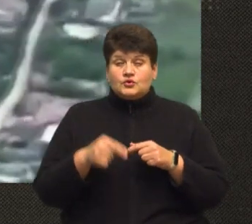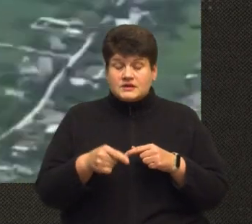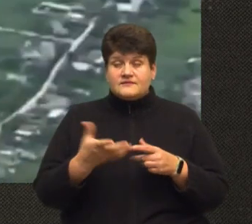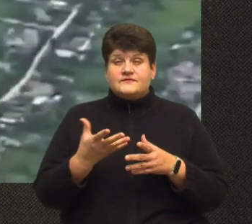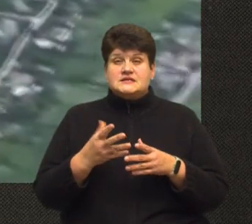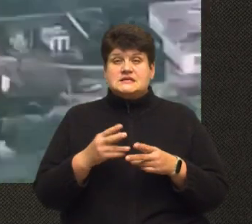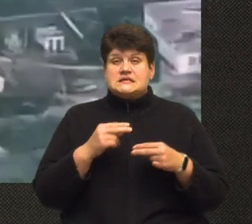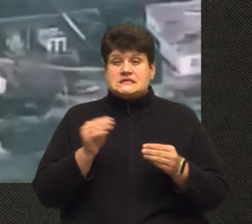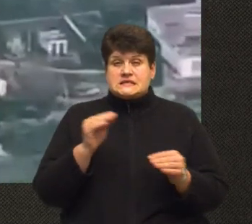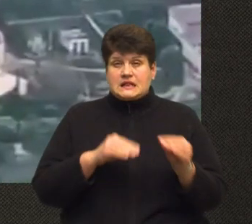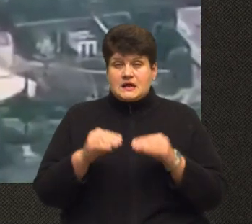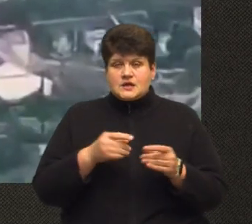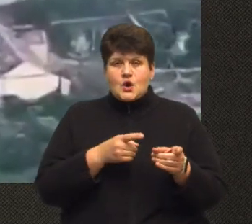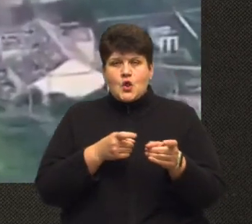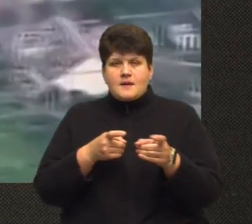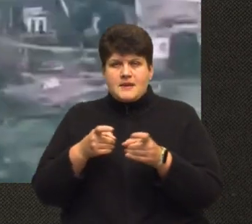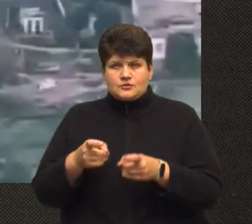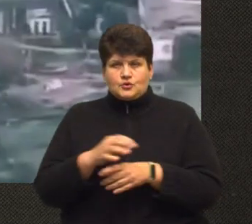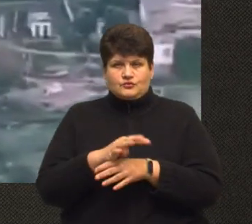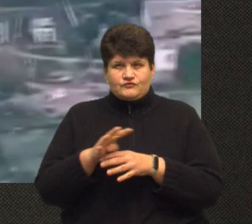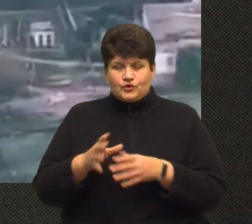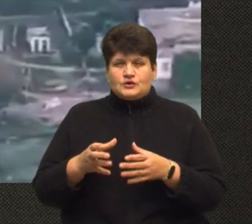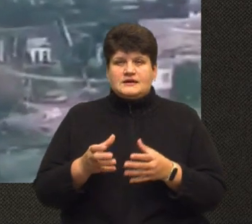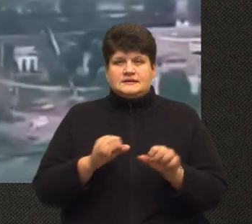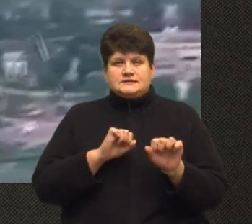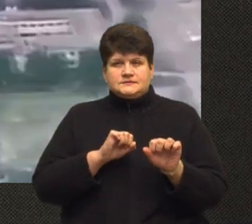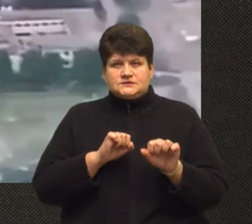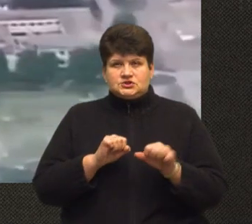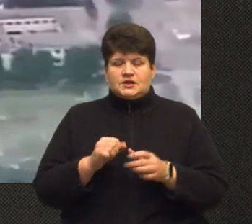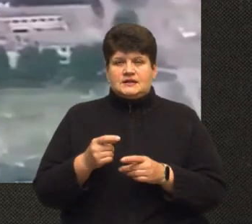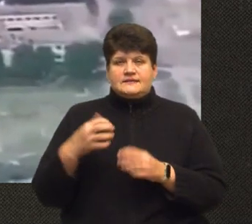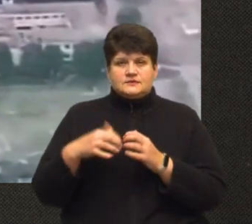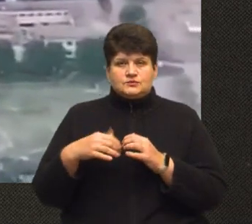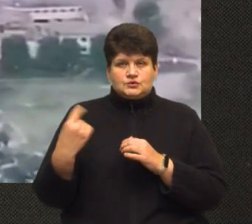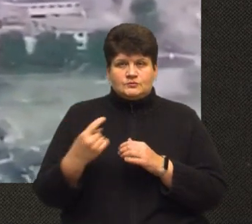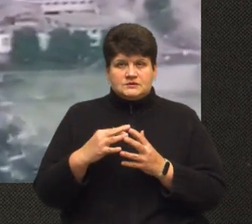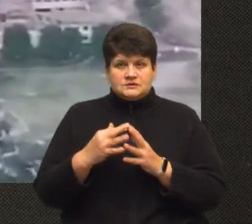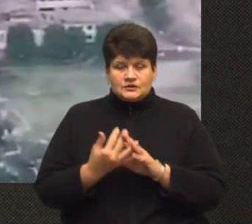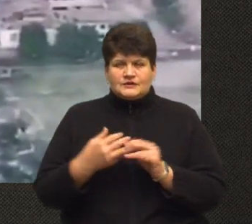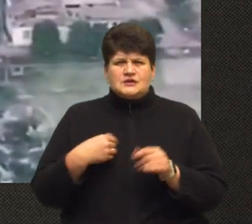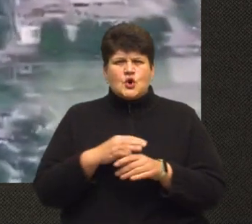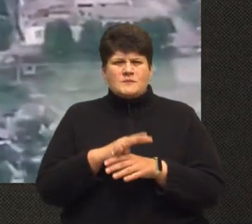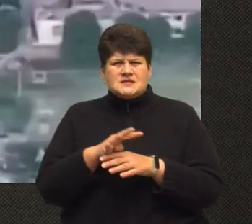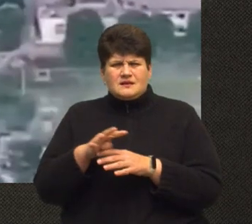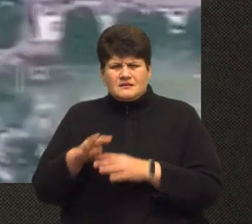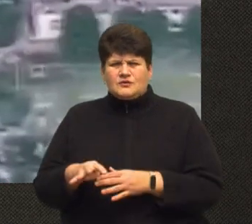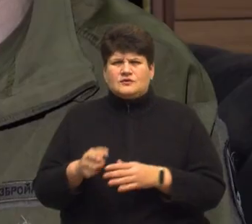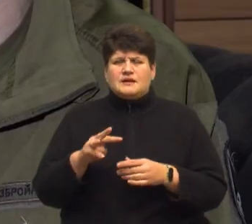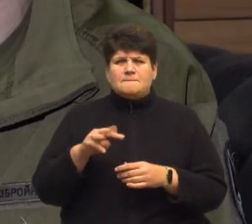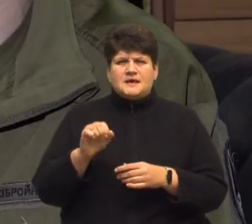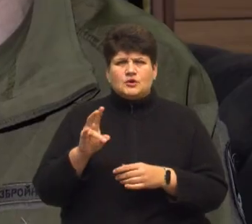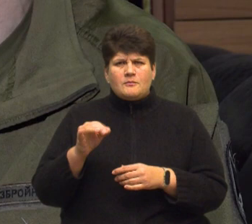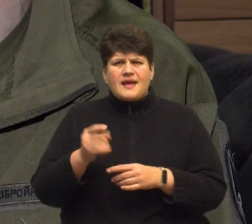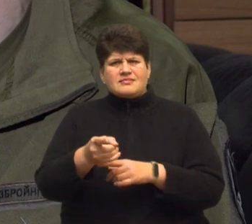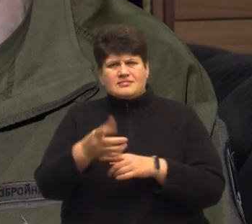взводу тримали оборону села Давидів Брід на Херсонщині від нас обстрілювали із мінометів з танків фактично